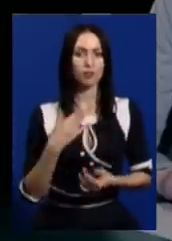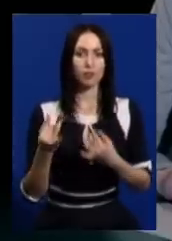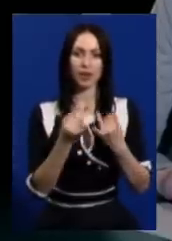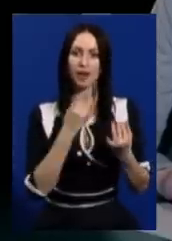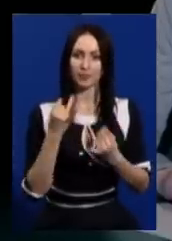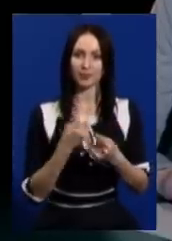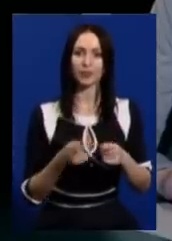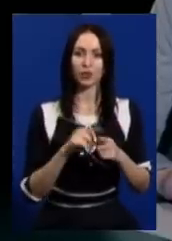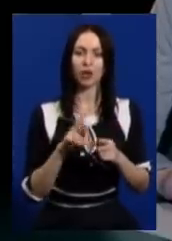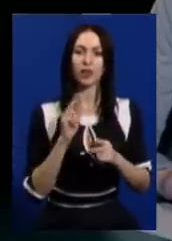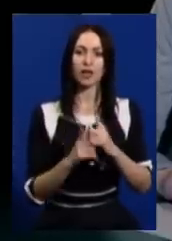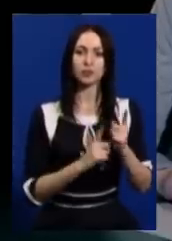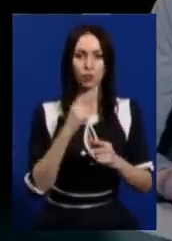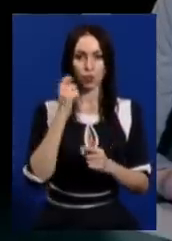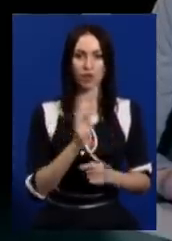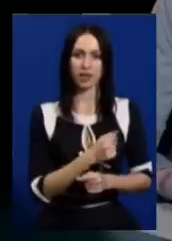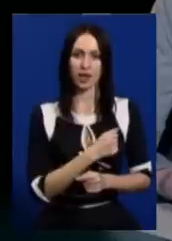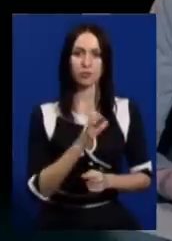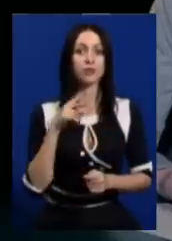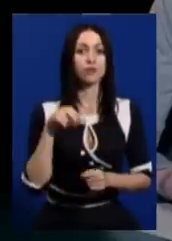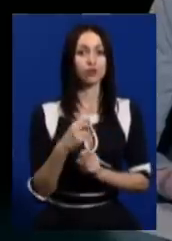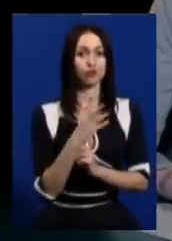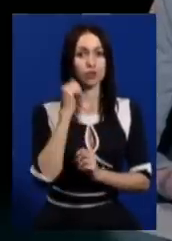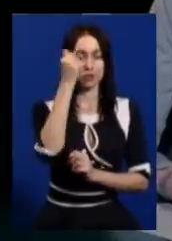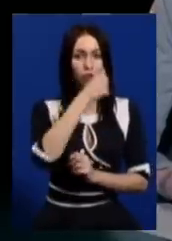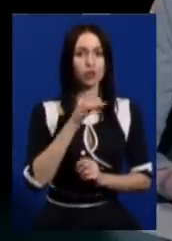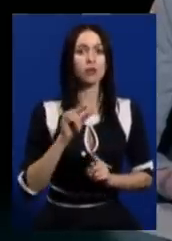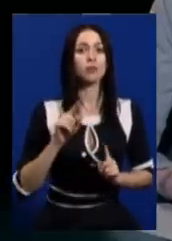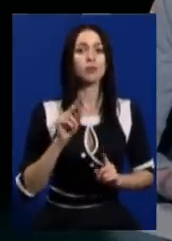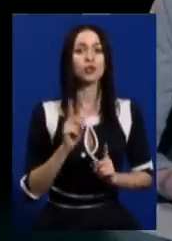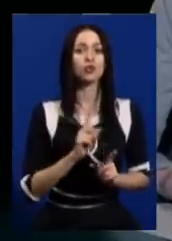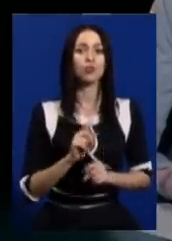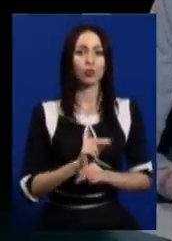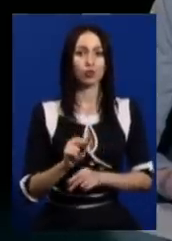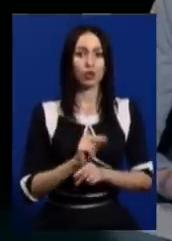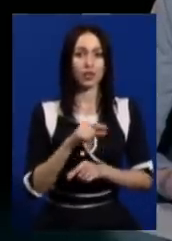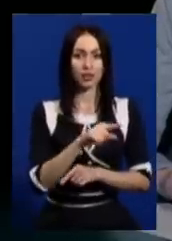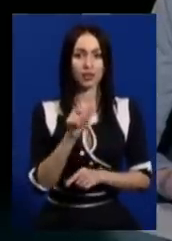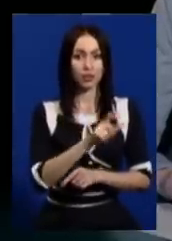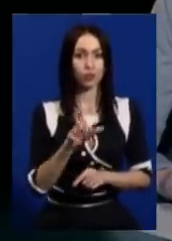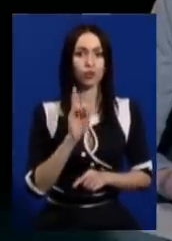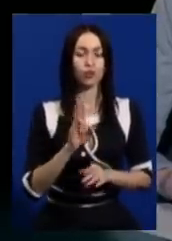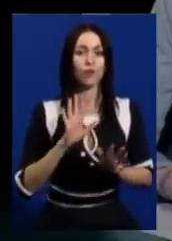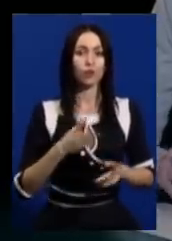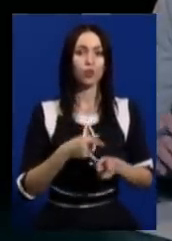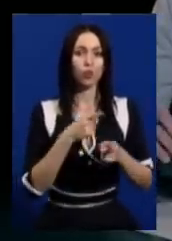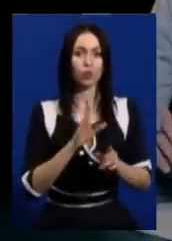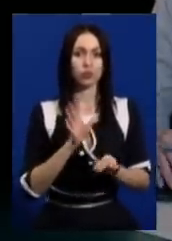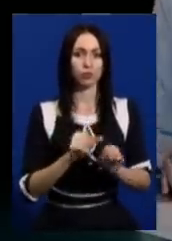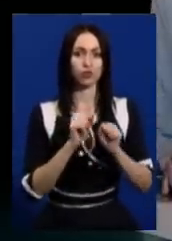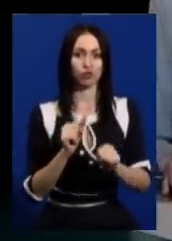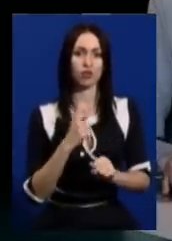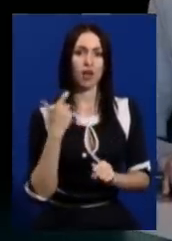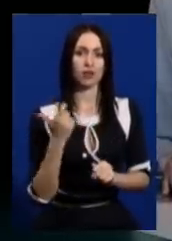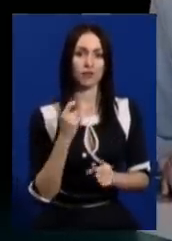змінилася українська армія з 2014 року і чому навчають тих, хто у випадку загрози захищатиме Харківщину.